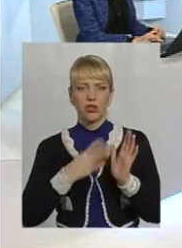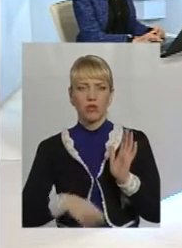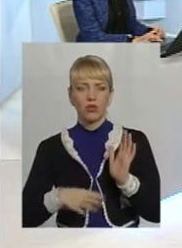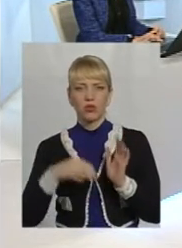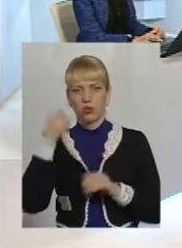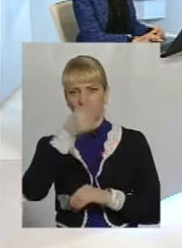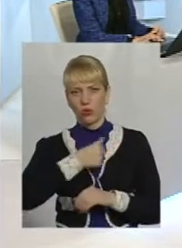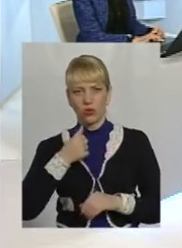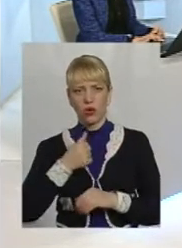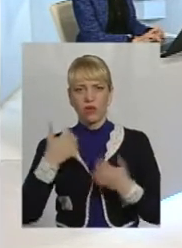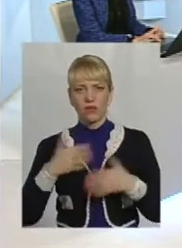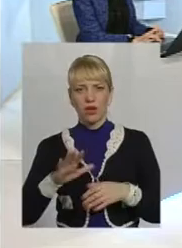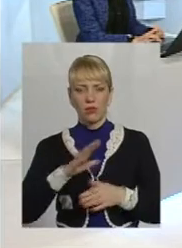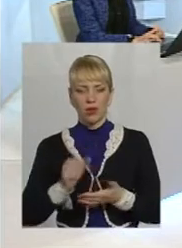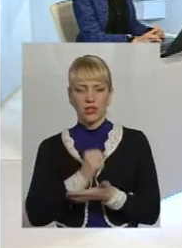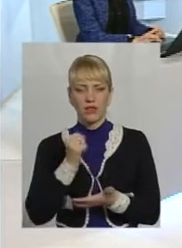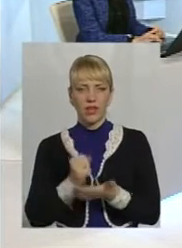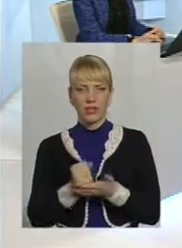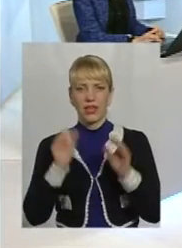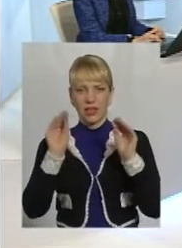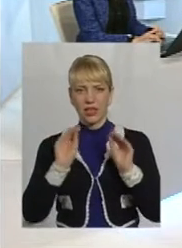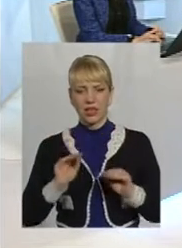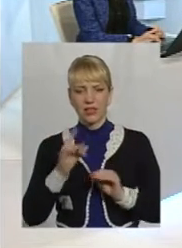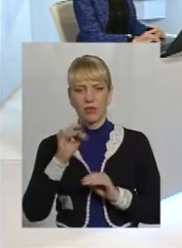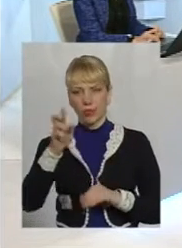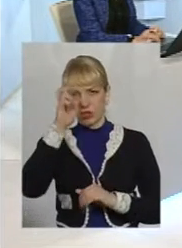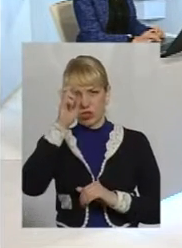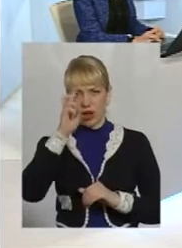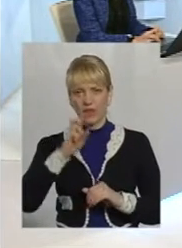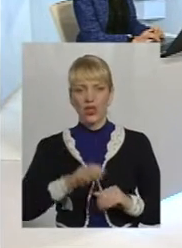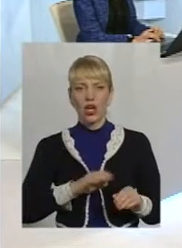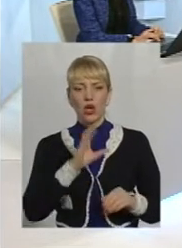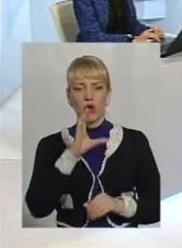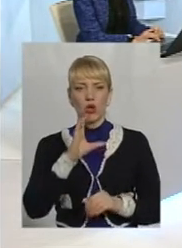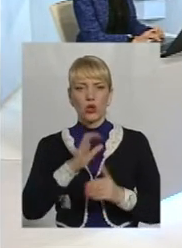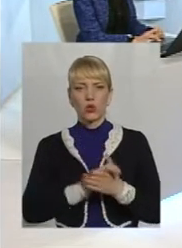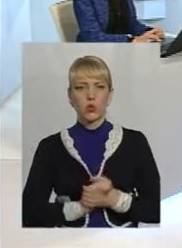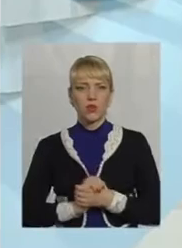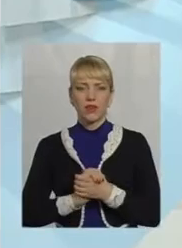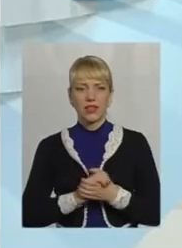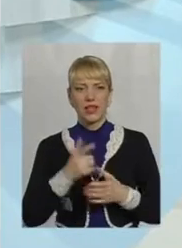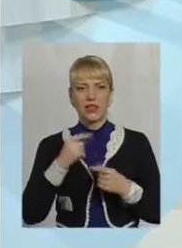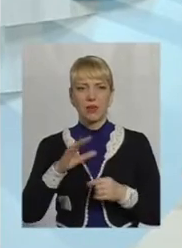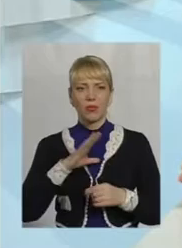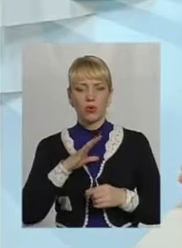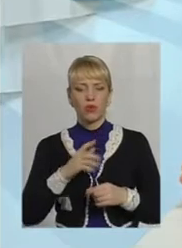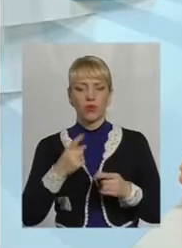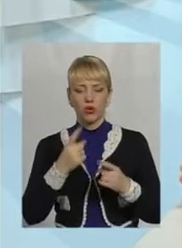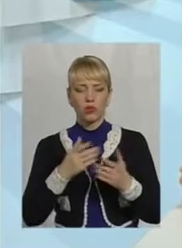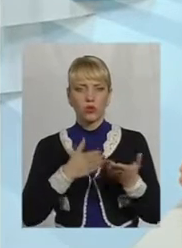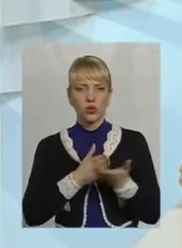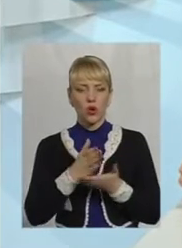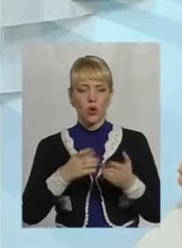1990 року вже була схвалена декларація про державний суверенітет, де в одному із розділів Збройні сили України